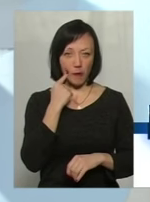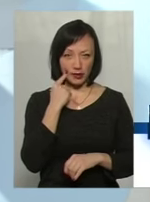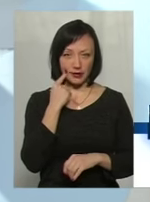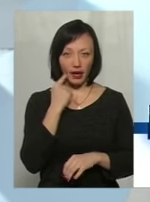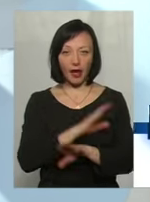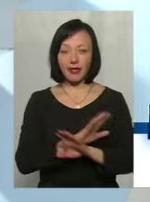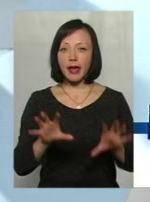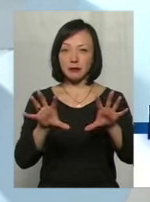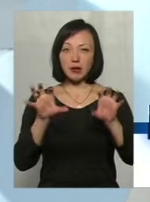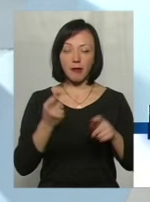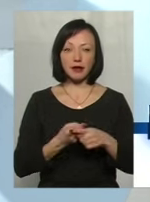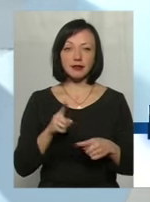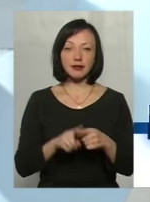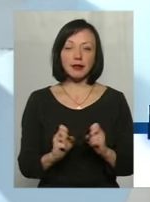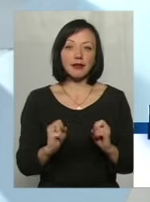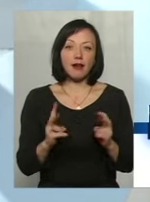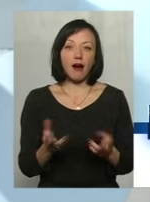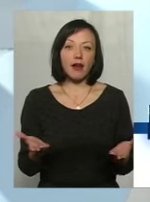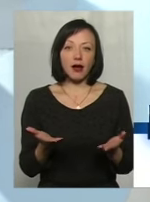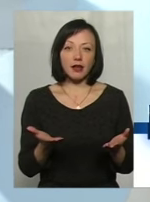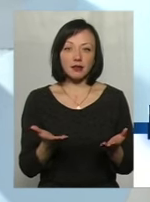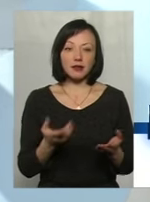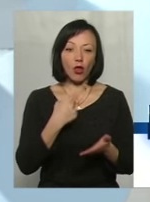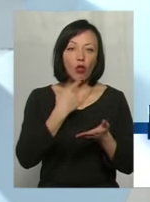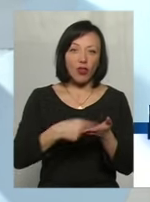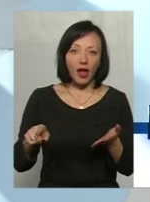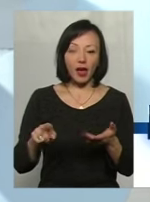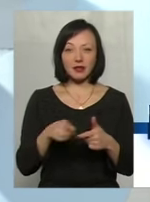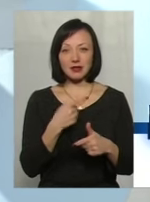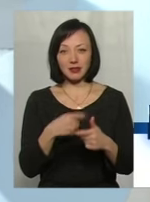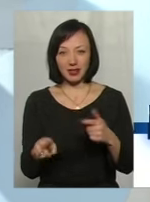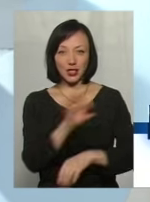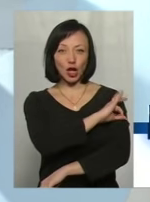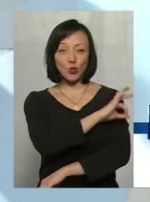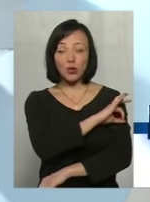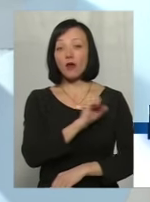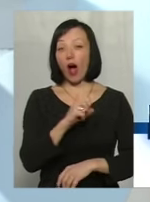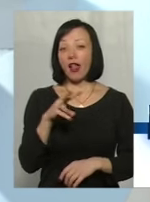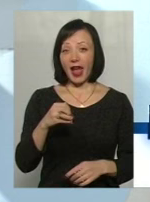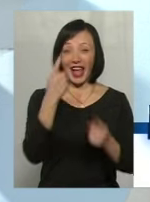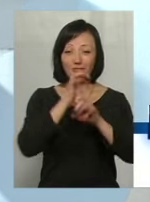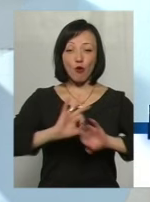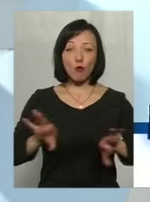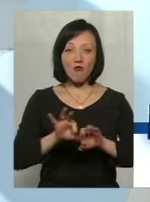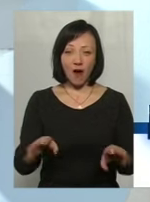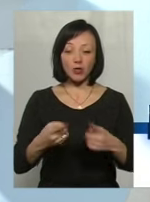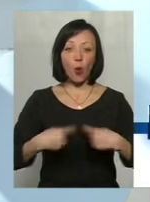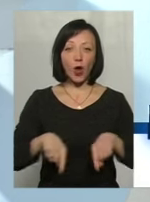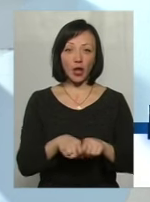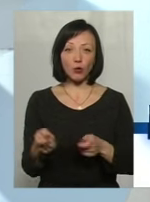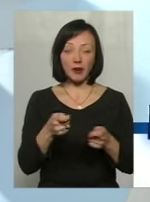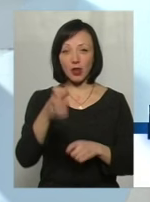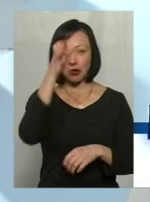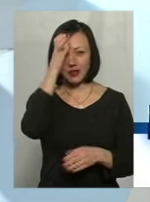не сприймати це як якесь донесення чи сексотство, але інформувати орган управління освіти